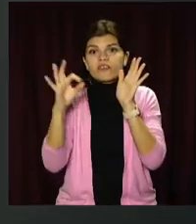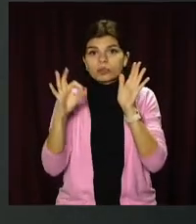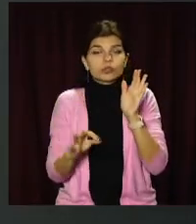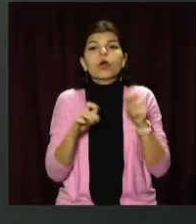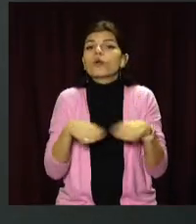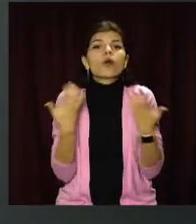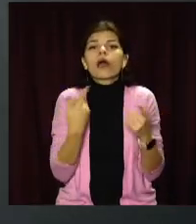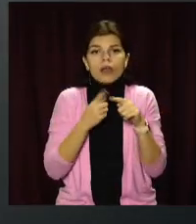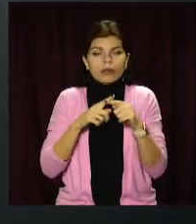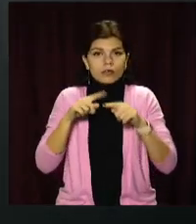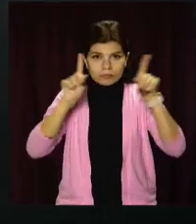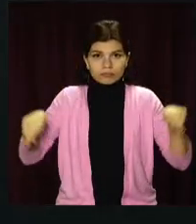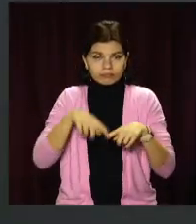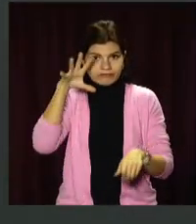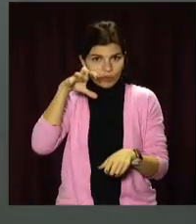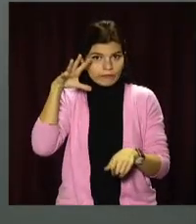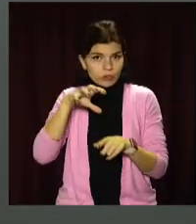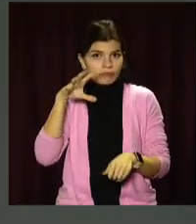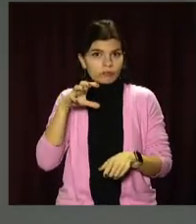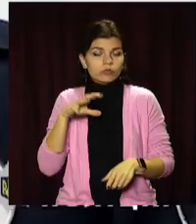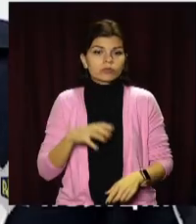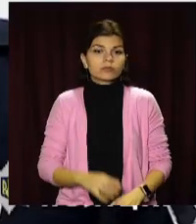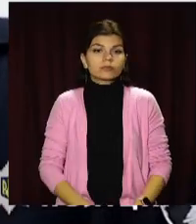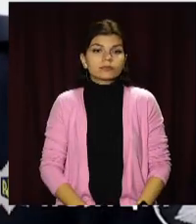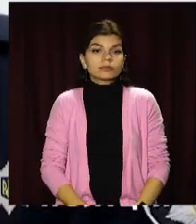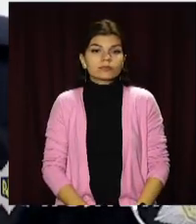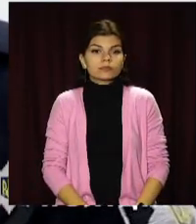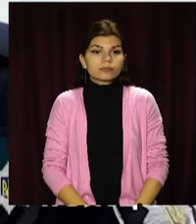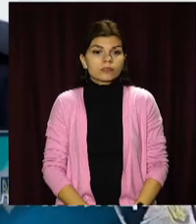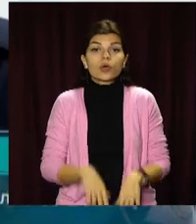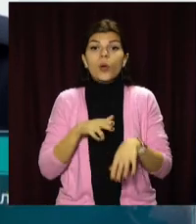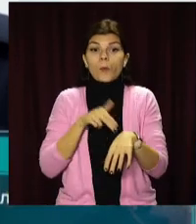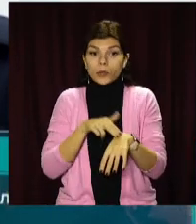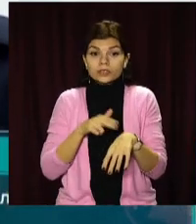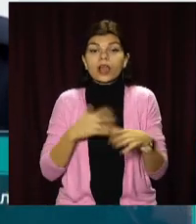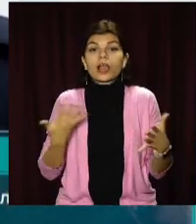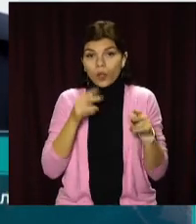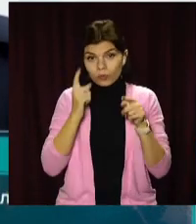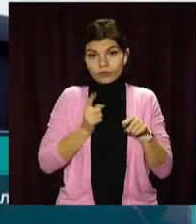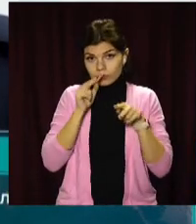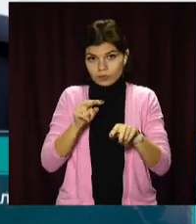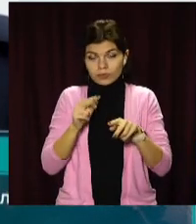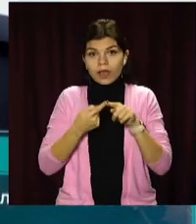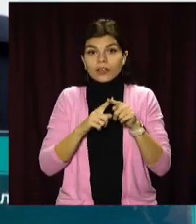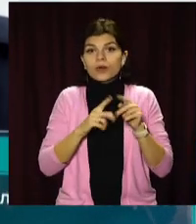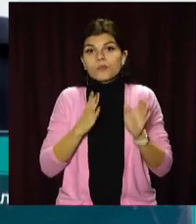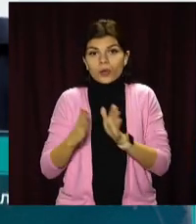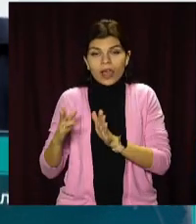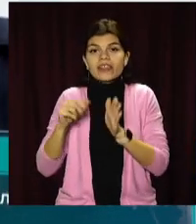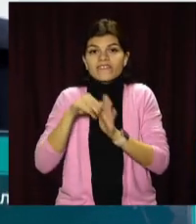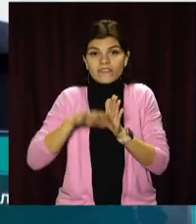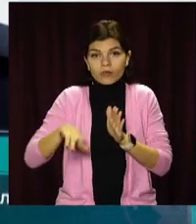90% – фотографування бюлетень. Поліцейські, які охороняли публічний порядок на дільницях,